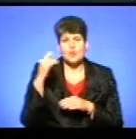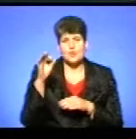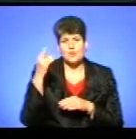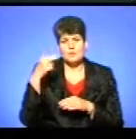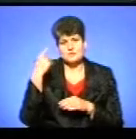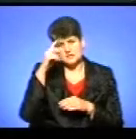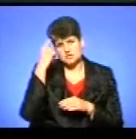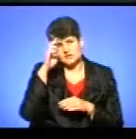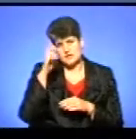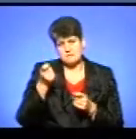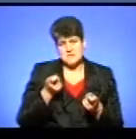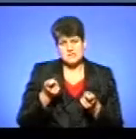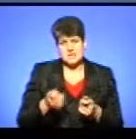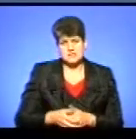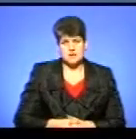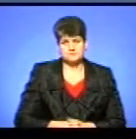розповів Євген Філь.